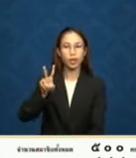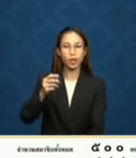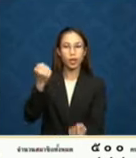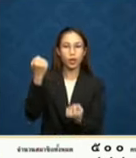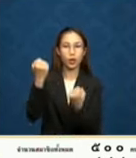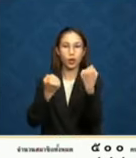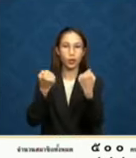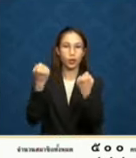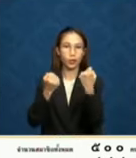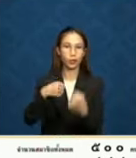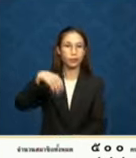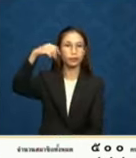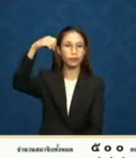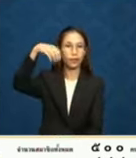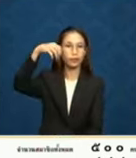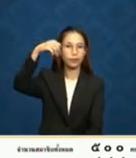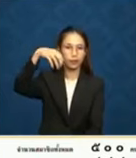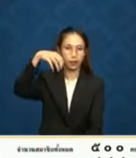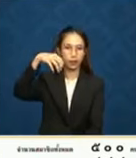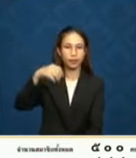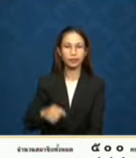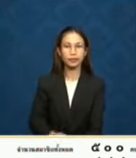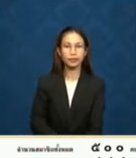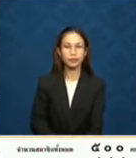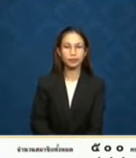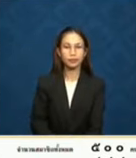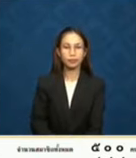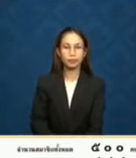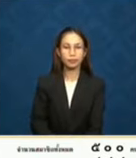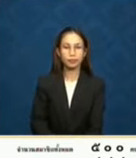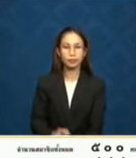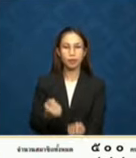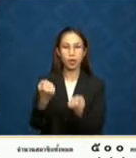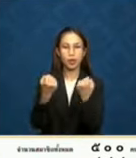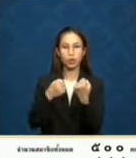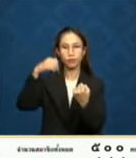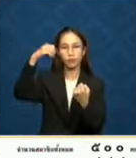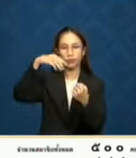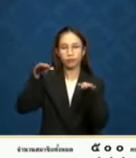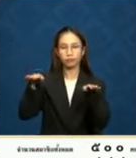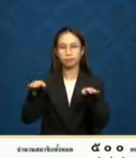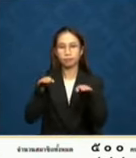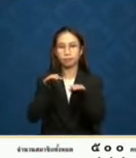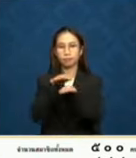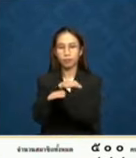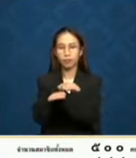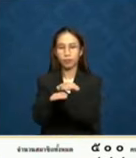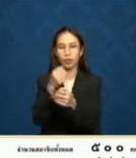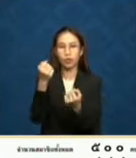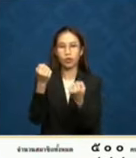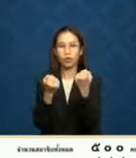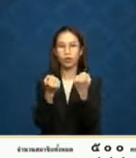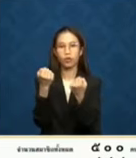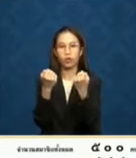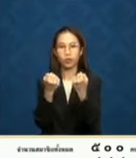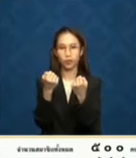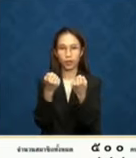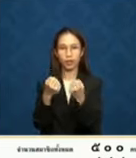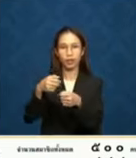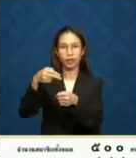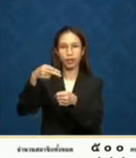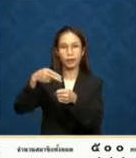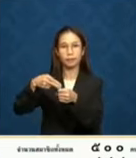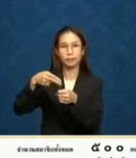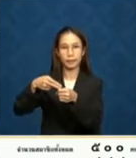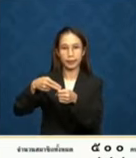ถดนที่ใช้ระบบไฟฟ้า จะเข้ามาทดแทนเรื่องของรถดนที่เป็นระบบส